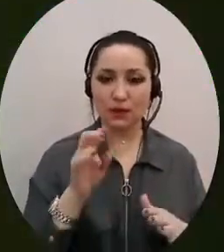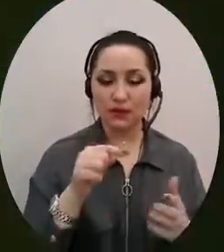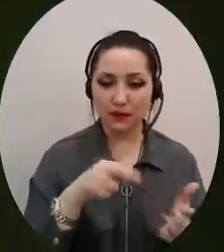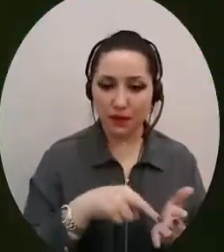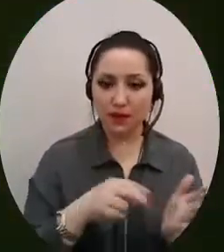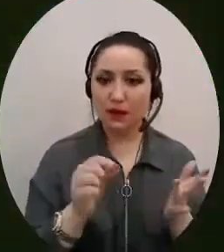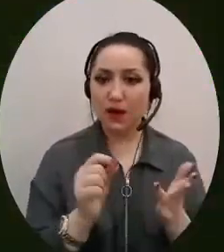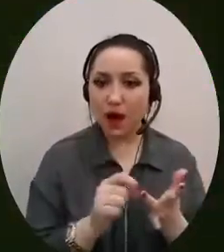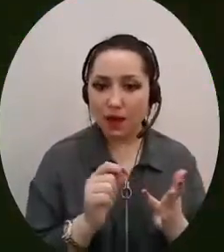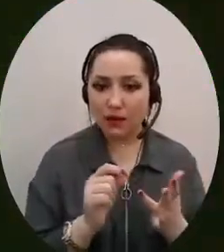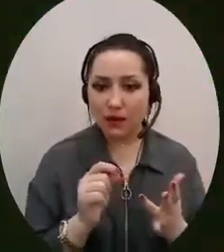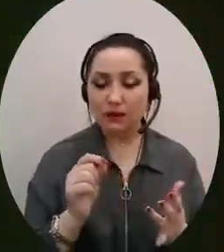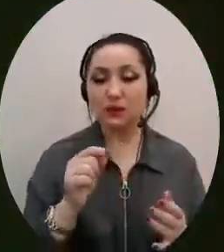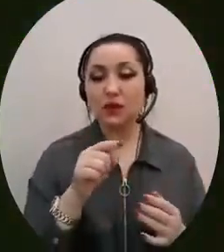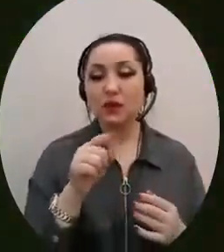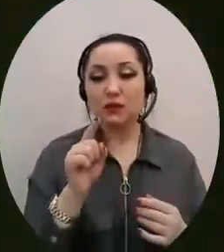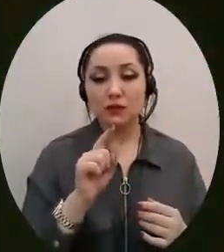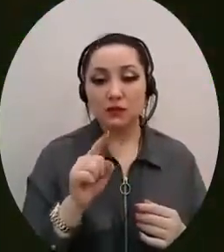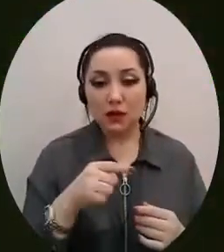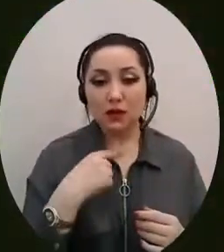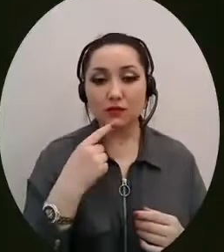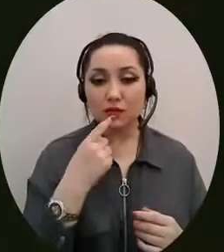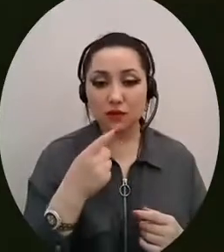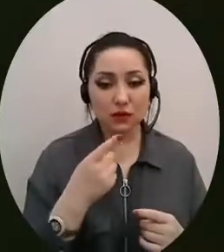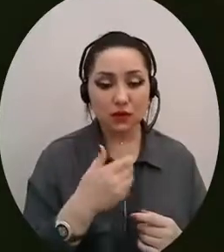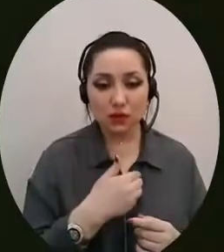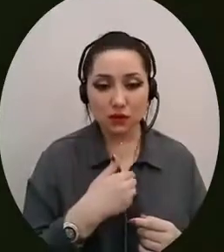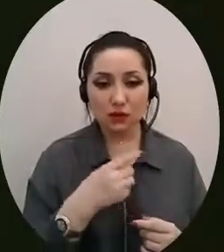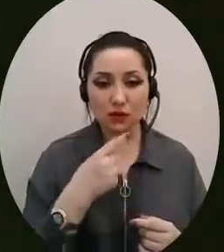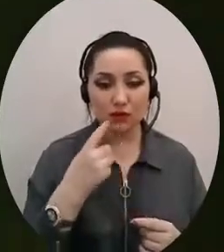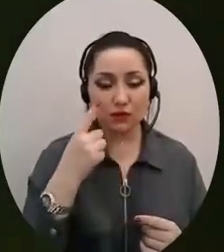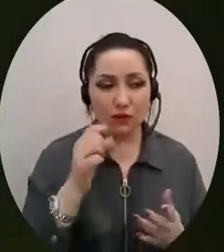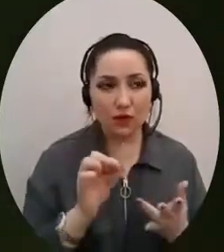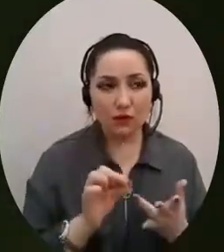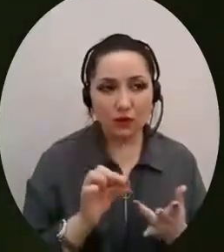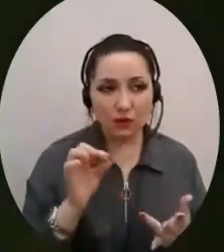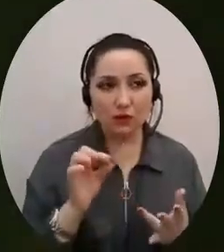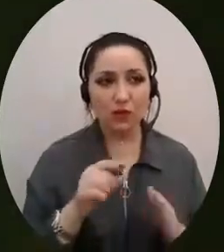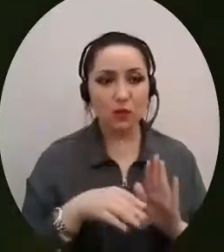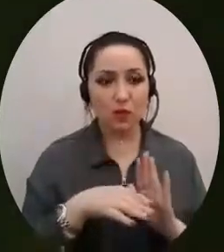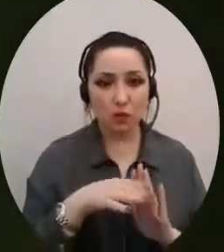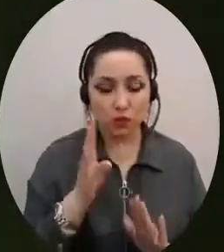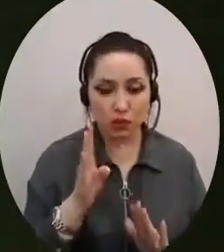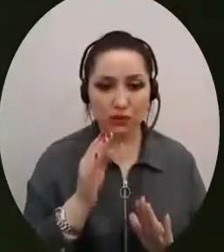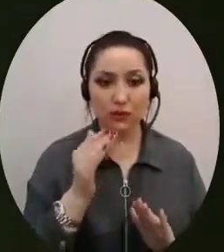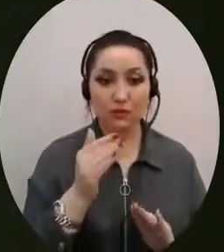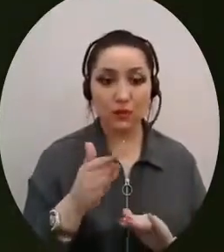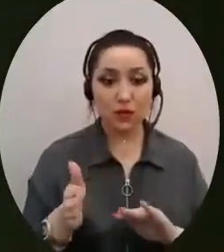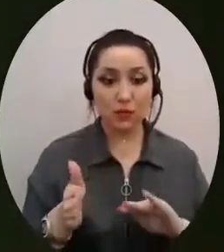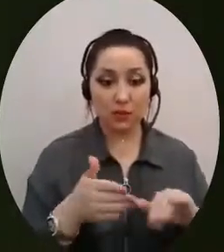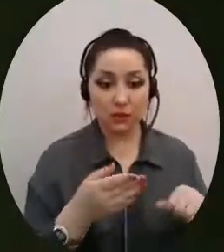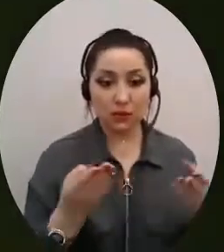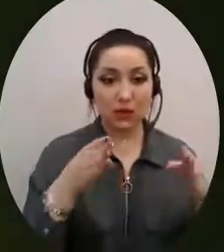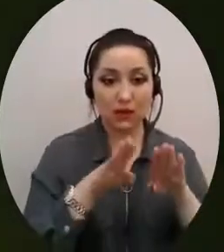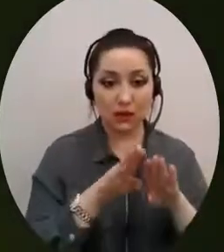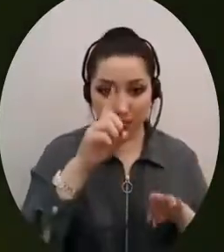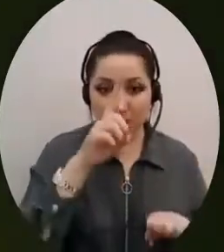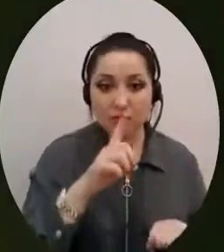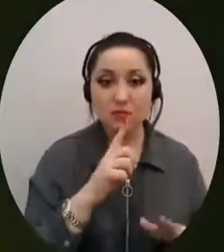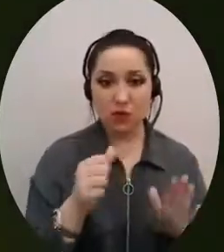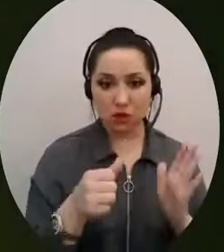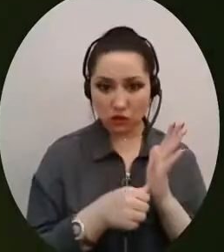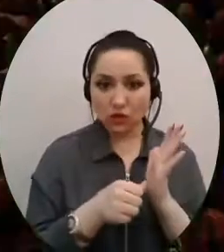вот, друзья, что я вам хочу сказать. Всегда анализируйте и улучшайте. Вот у вас прошло закрытие месяца, да, 6